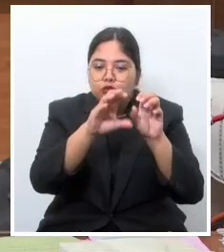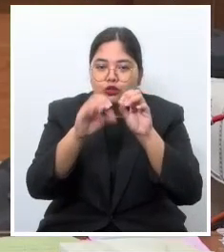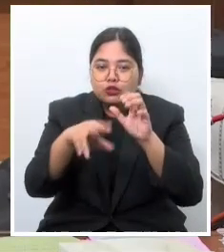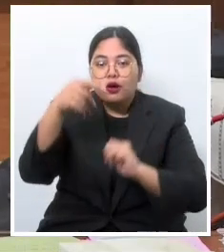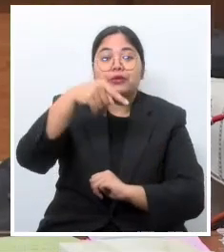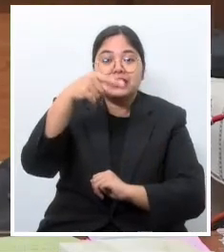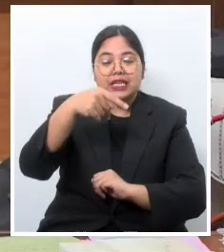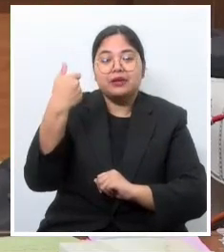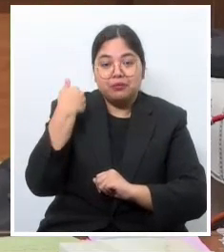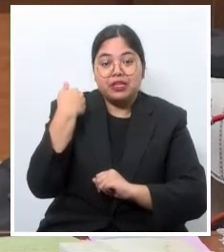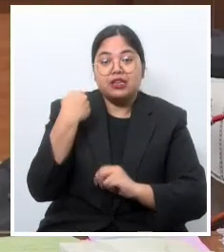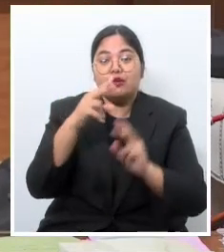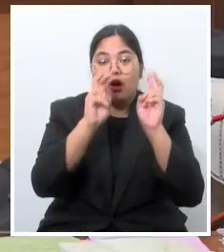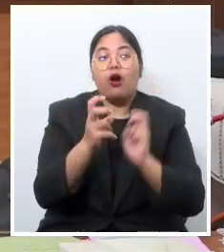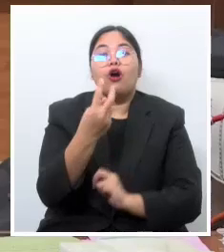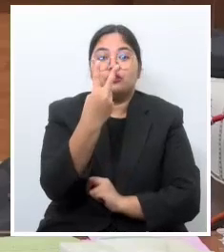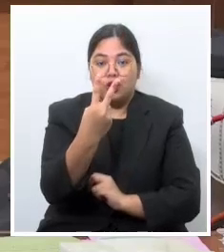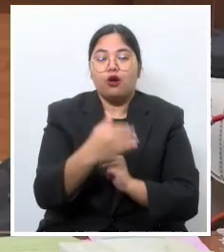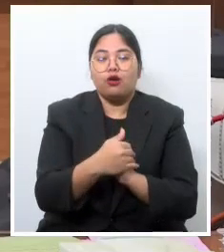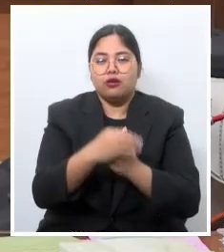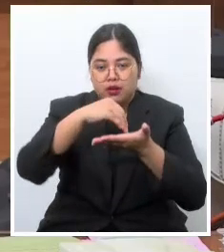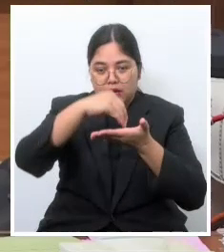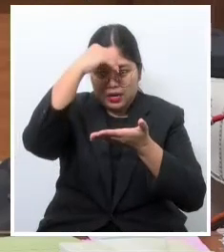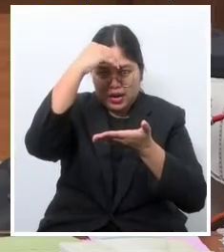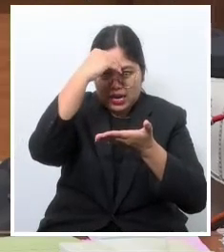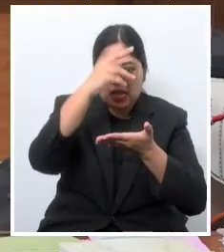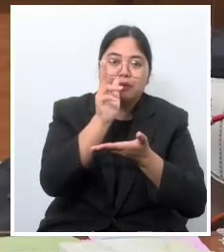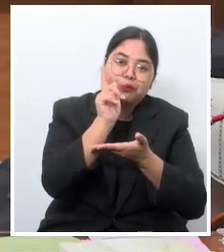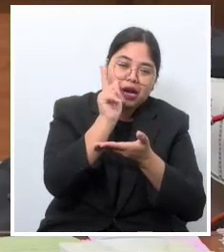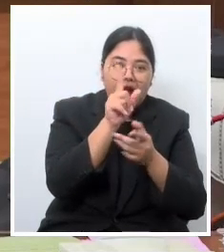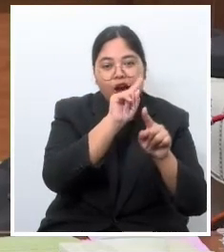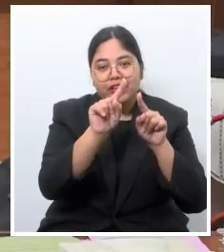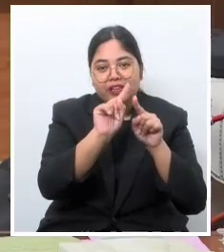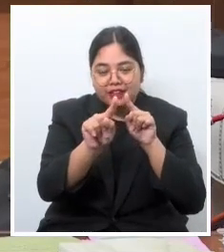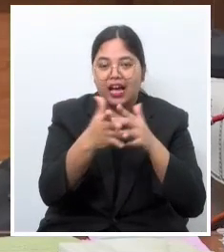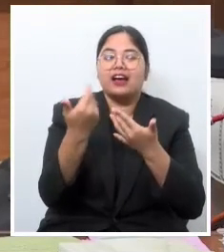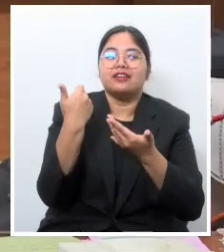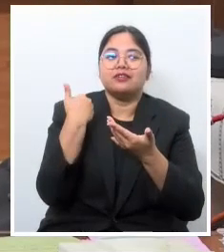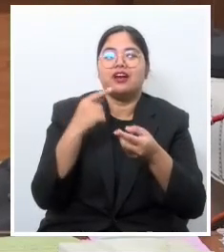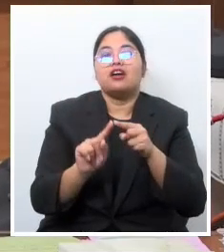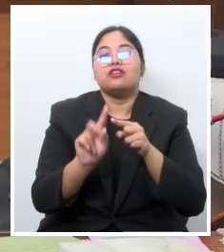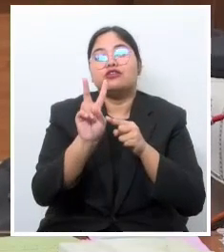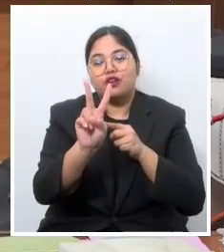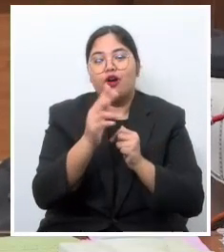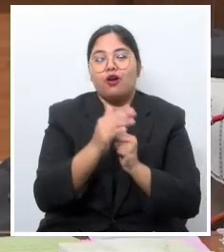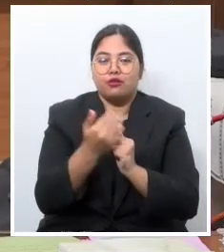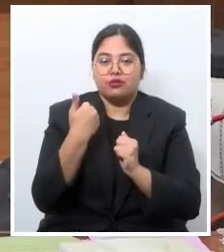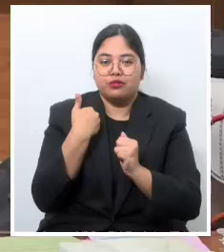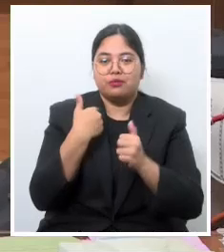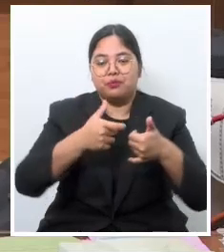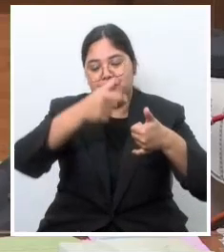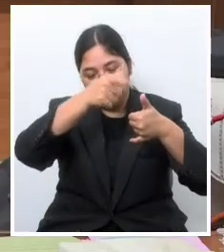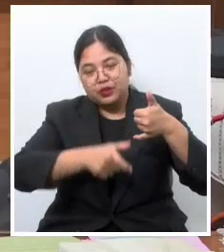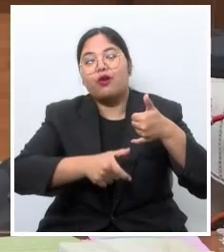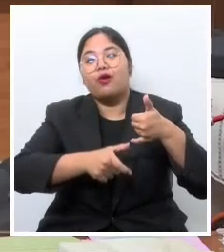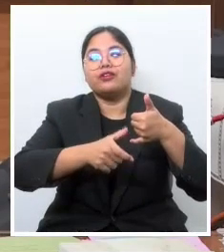2เรื่องนะครับก็คือวิชาความรู้เรื่องสื่อมวลชนศึกษาและวิชาความเป็น